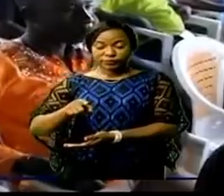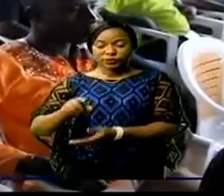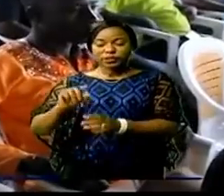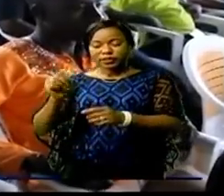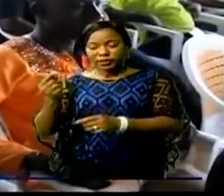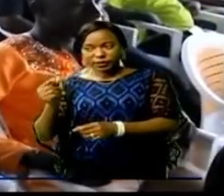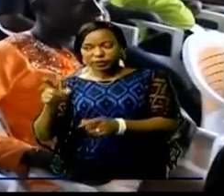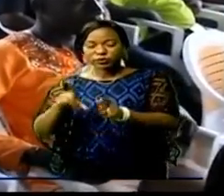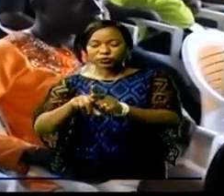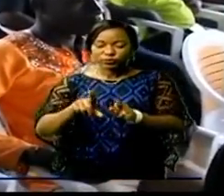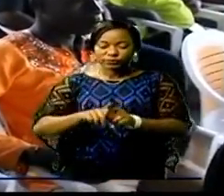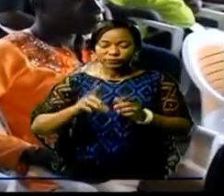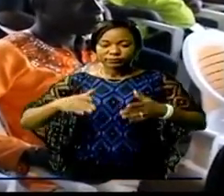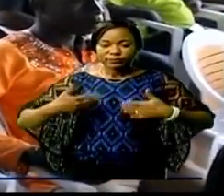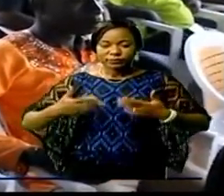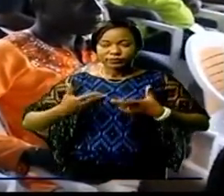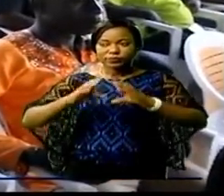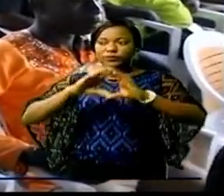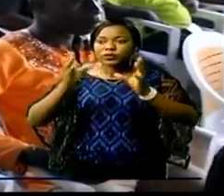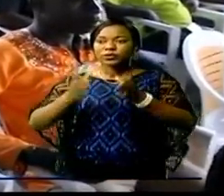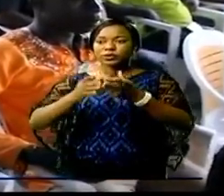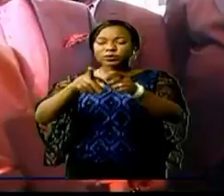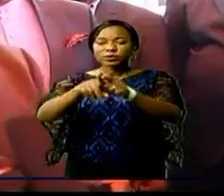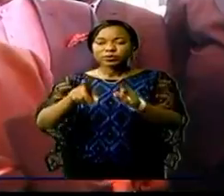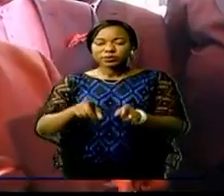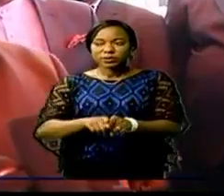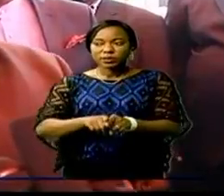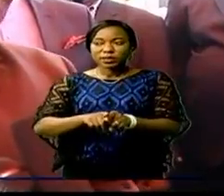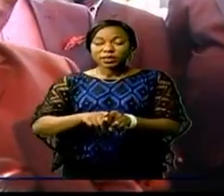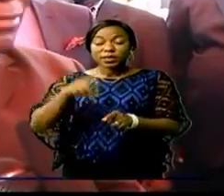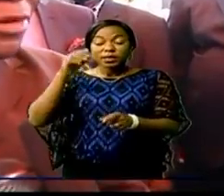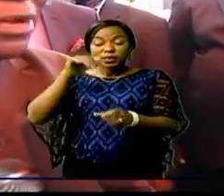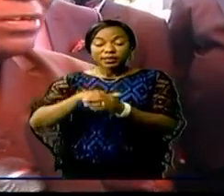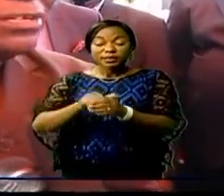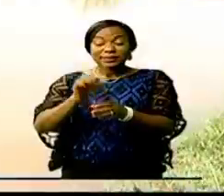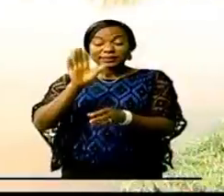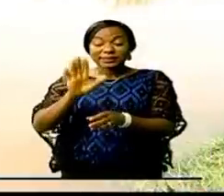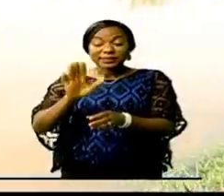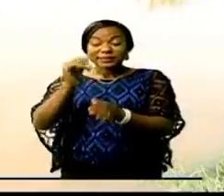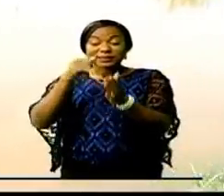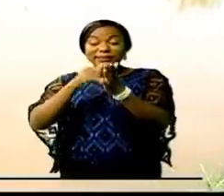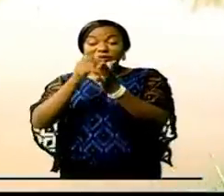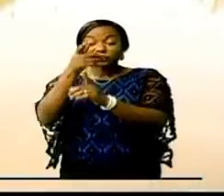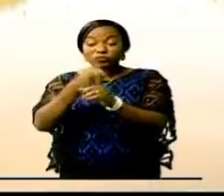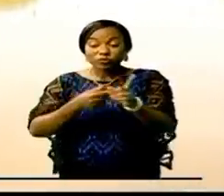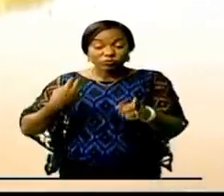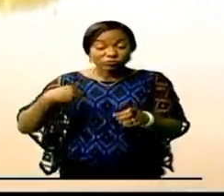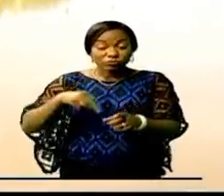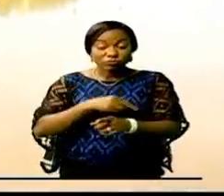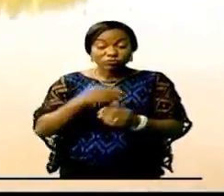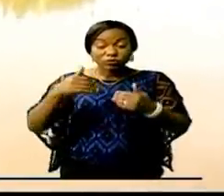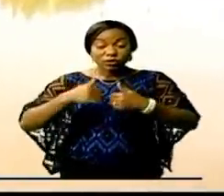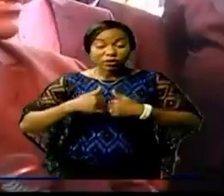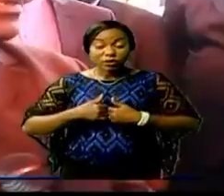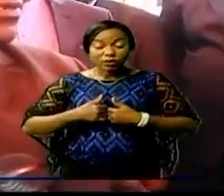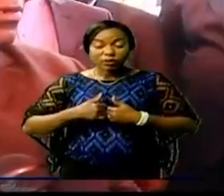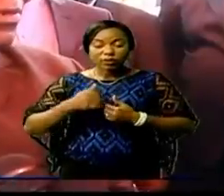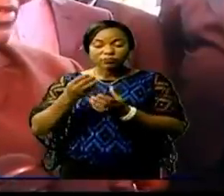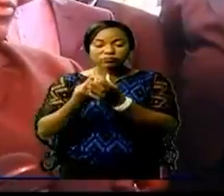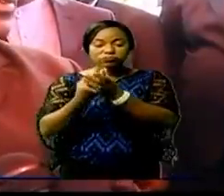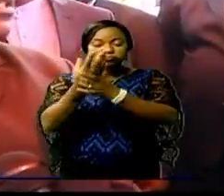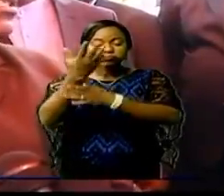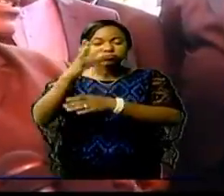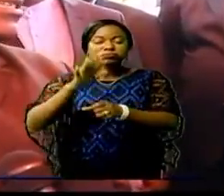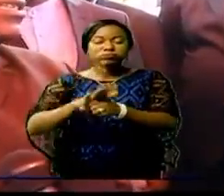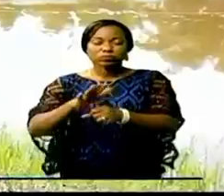suis persuadé, en tout cas totalement persuadé, que dans 5-6 mois, nous aurons quand même une grande production au